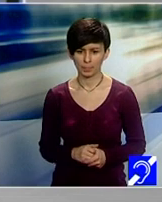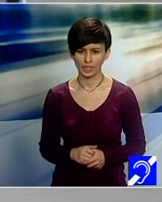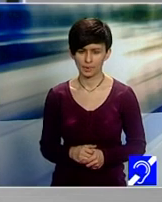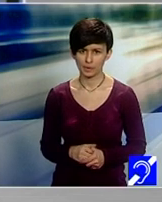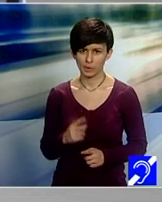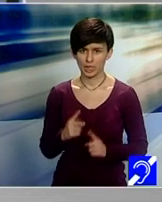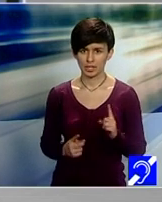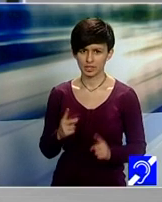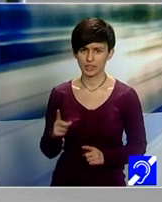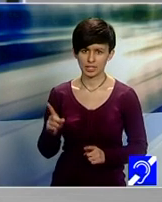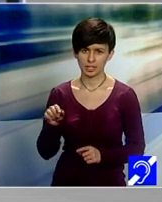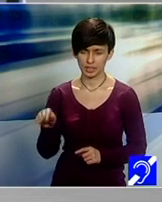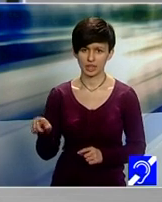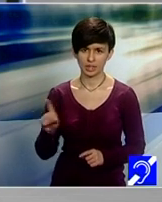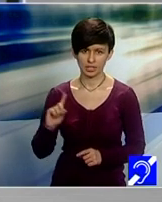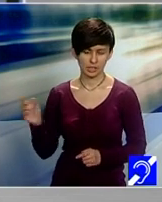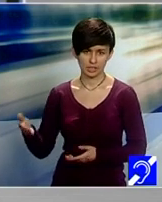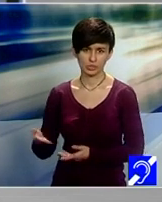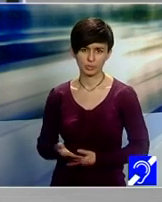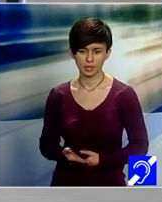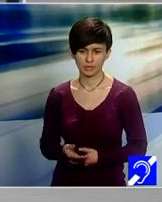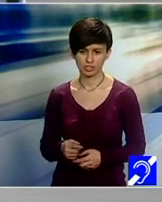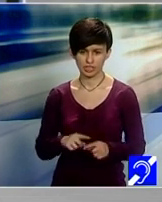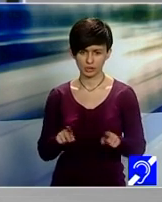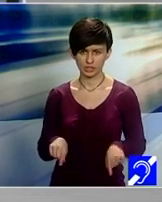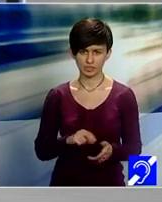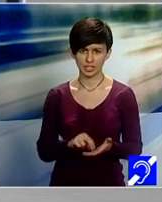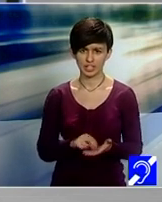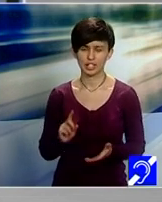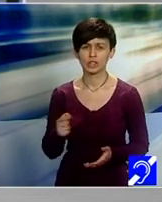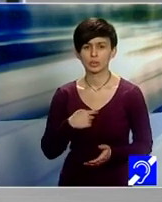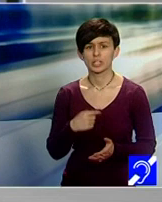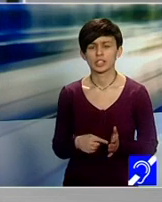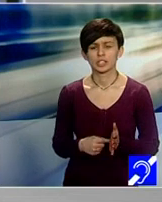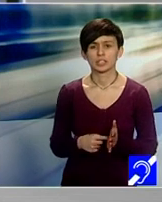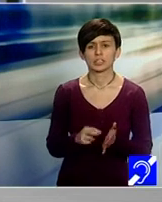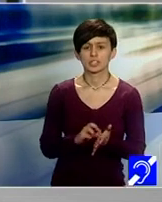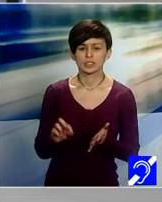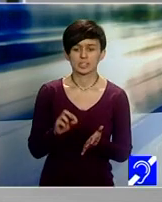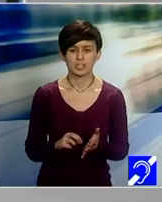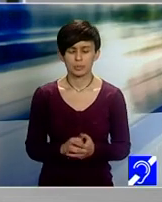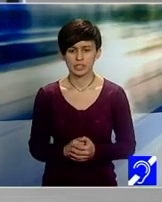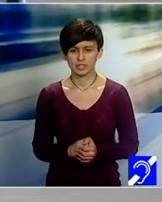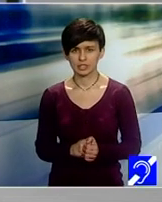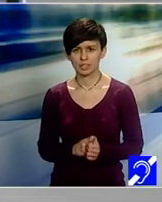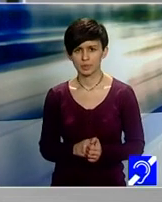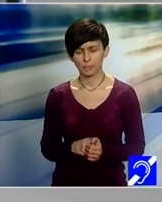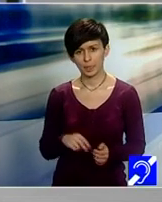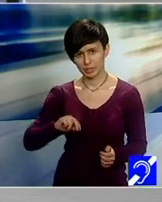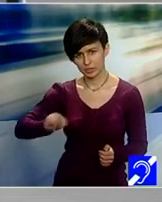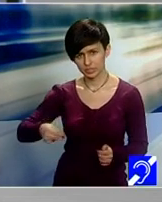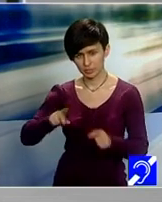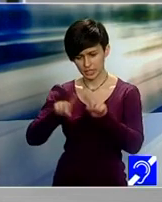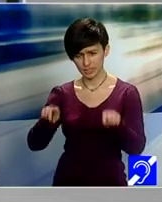respectiva notificare, nu are cum să atace, cum să-ți răspundă, cum să vină să se prezinte la notar cu tine să încheiați contractul privind darea în plată. Deci e